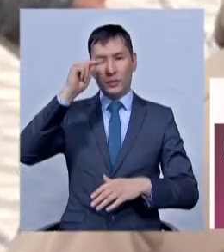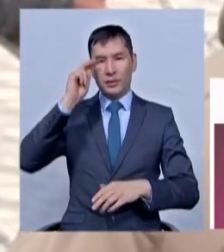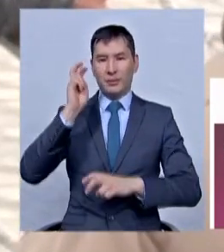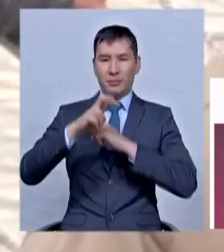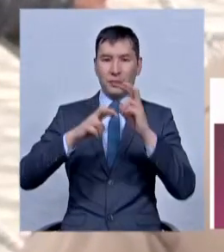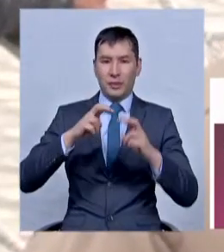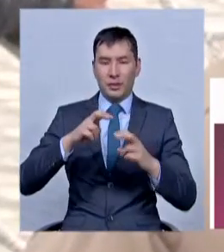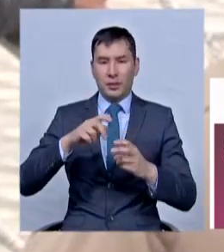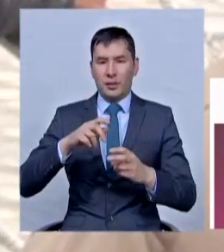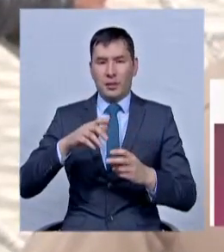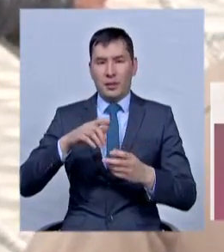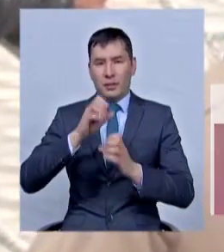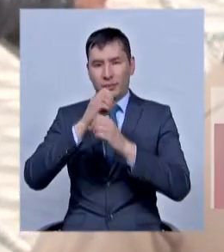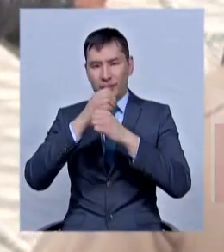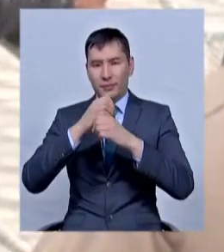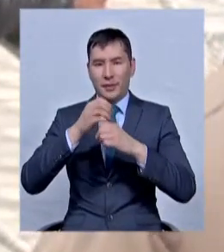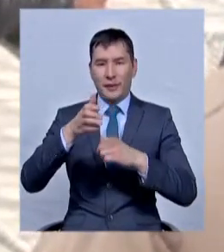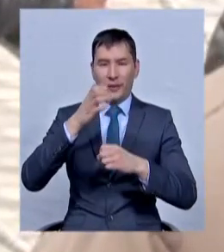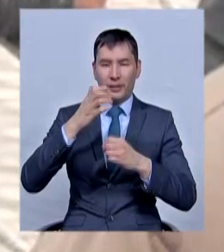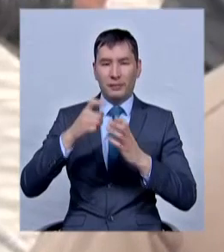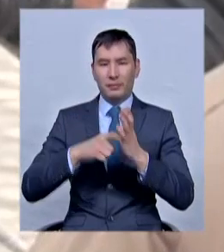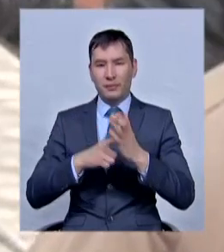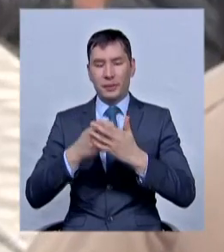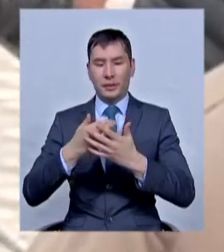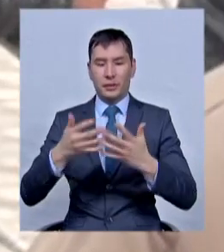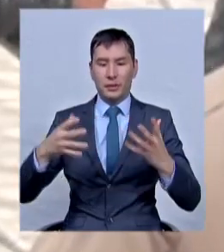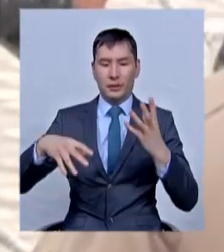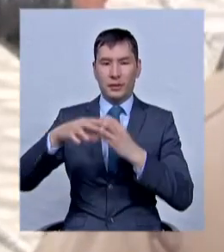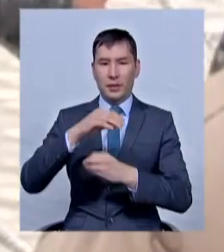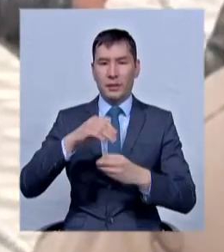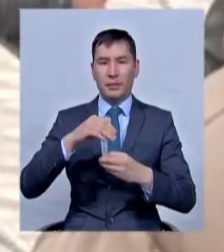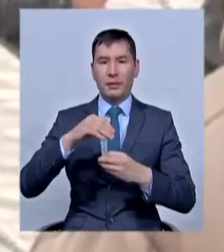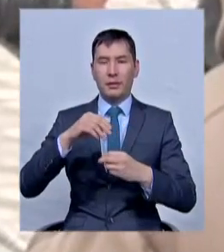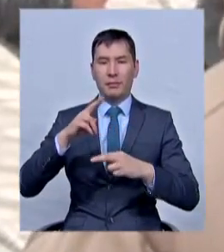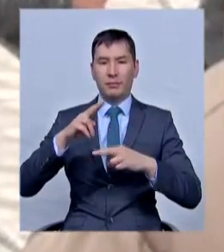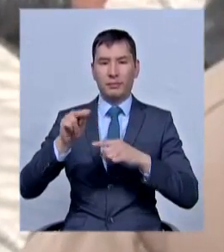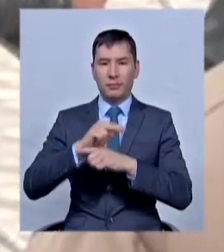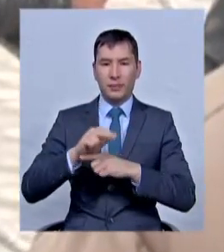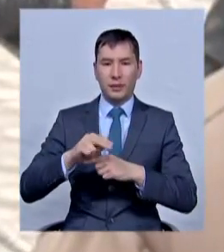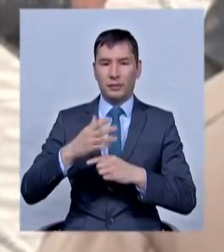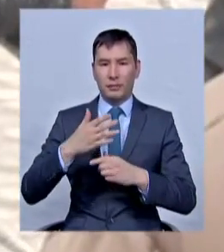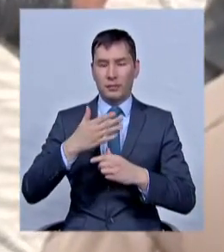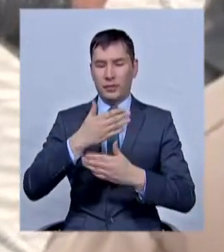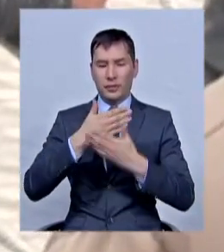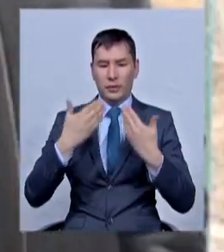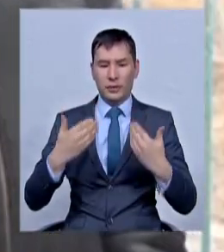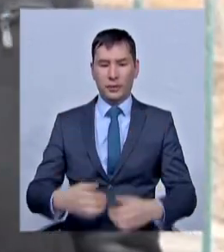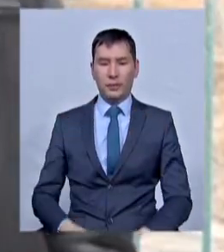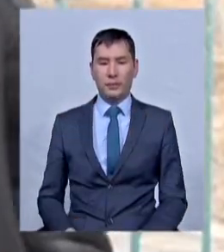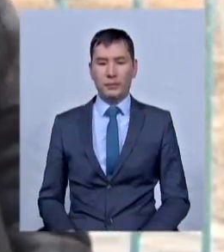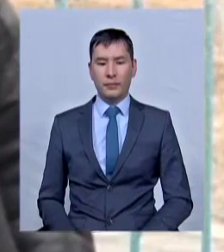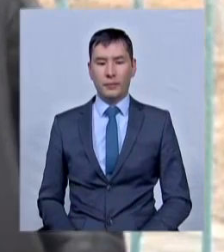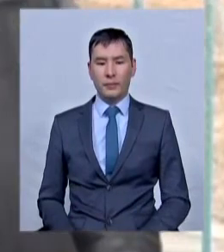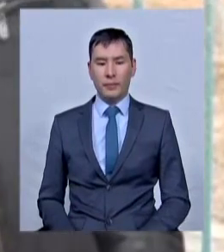кабинеті, лаборатория кабинеті, алдыңғы әскерлік дайындықта ондай нәрсе мәселе болған жоқ, ондай оқыған жоқ, ондай кабинеті болмаған.